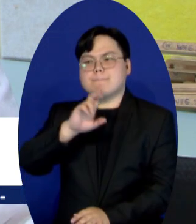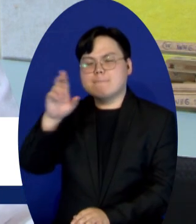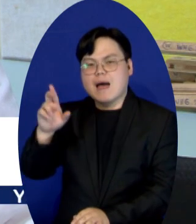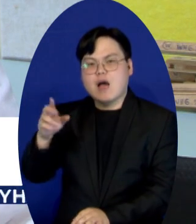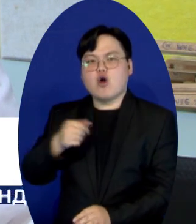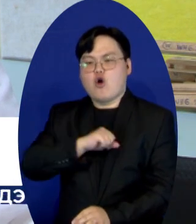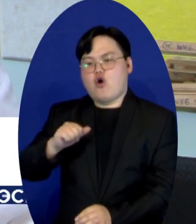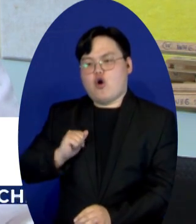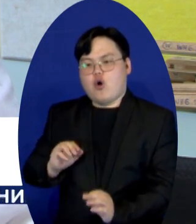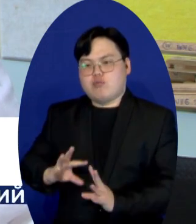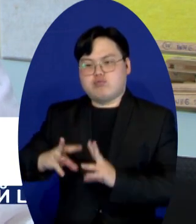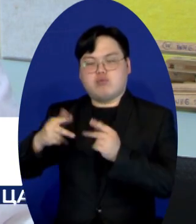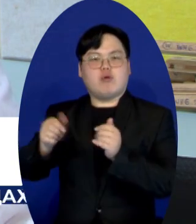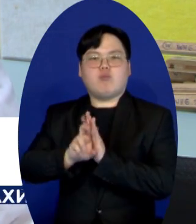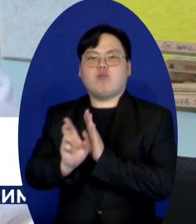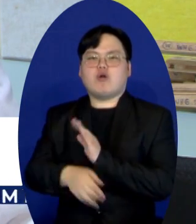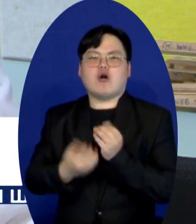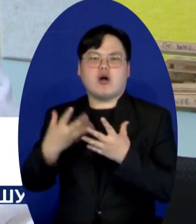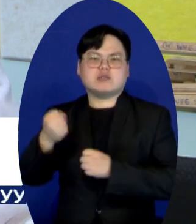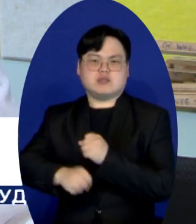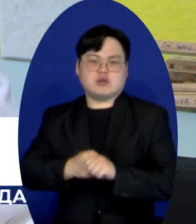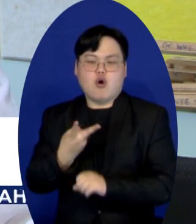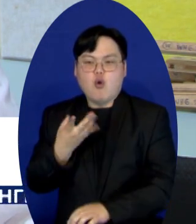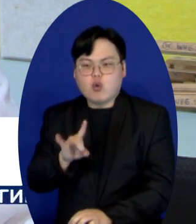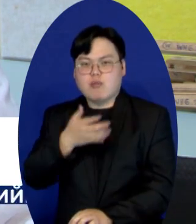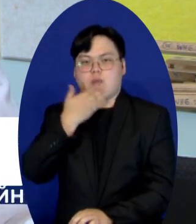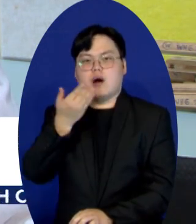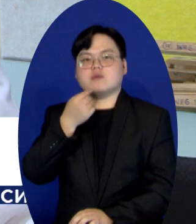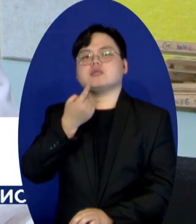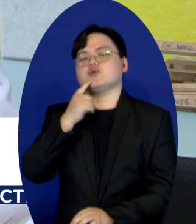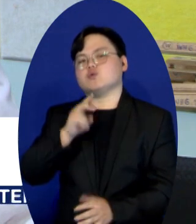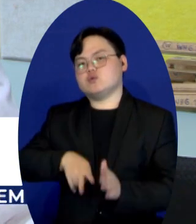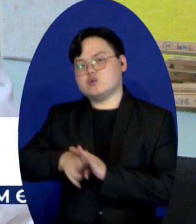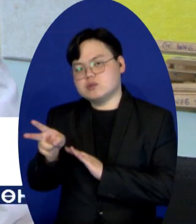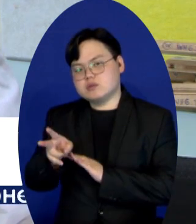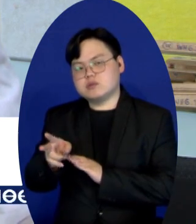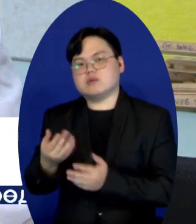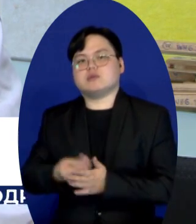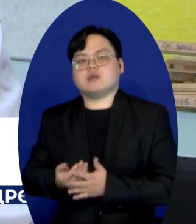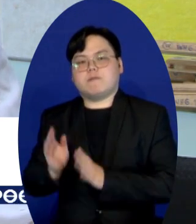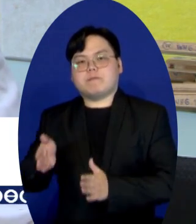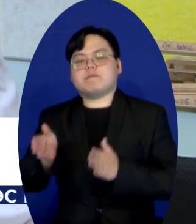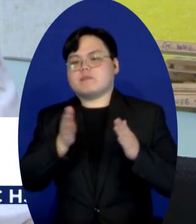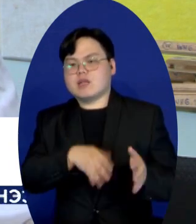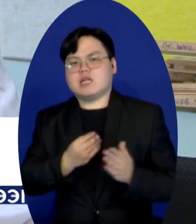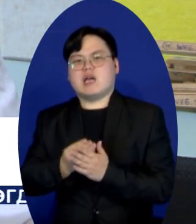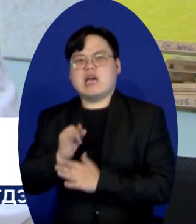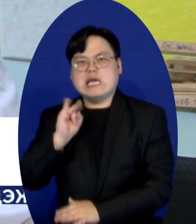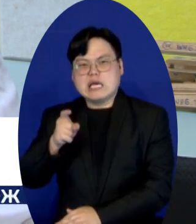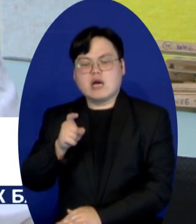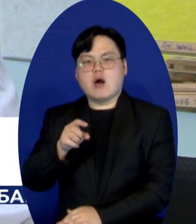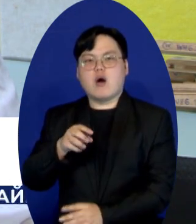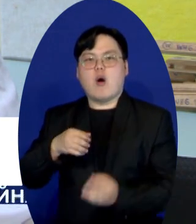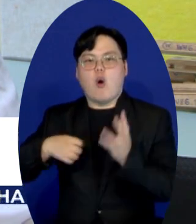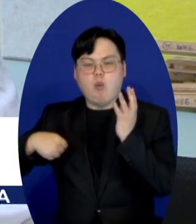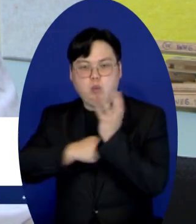сэргэн ургалт ургах ямар ч нөхцөлгүй үргэвгүй үрийн нөөцгүй болгож тавьж гин гэсэн. За нэг талаас тийм байх нөгөө талаас их хэмжээгээр нөгөө